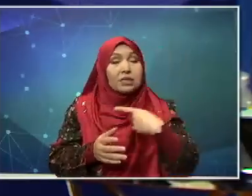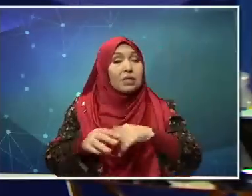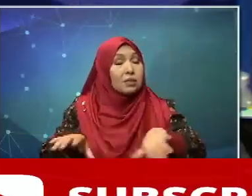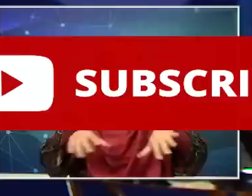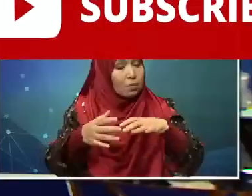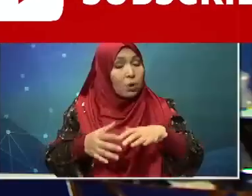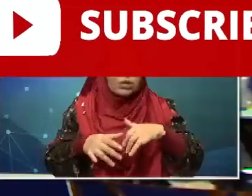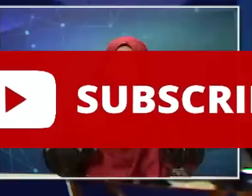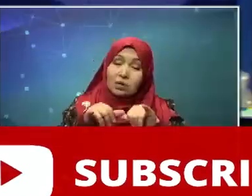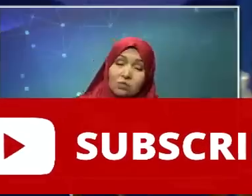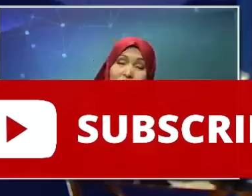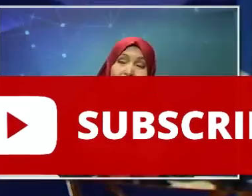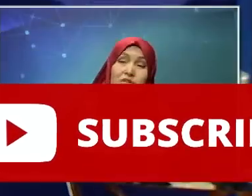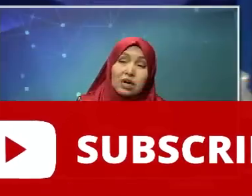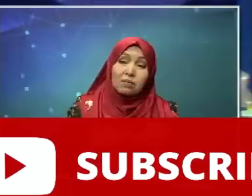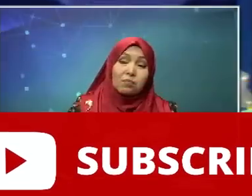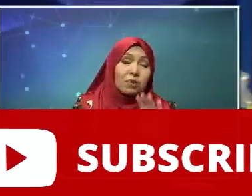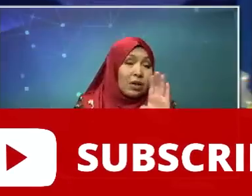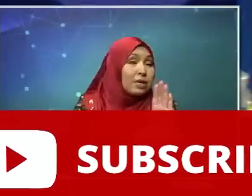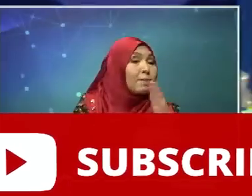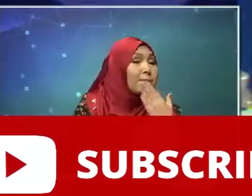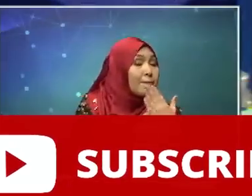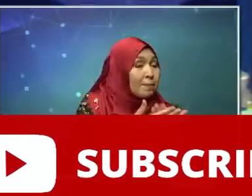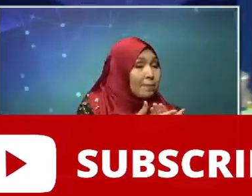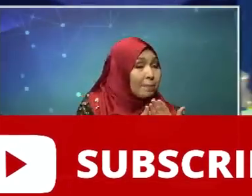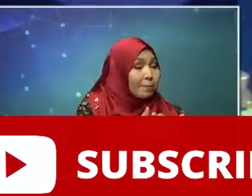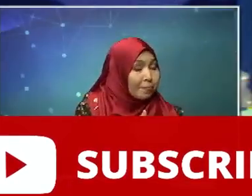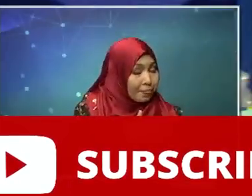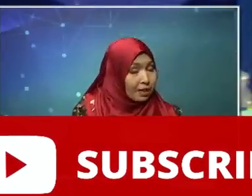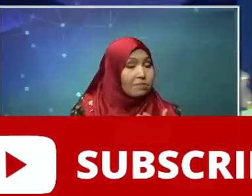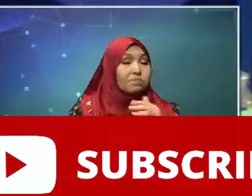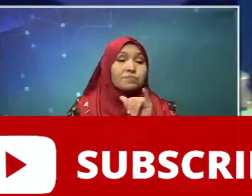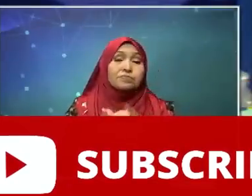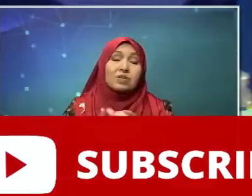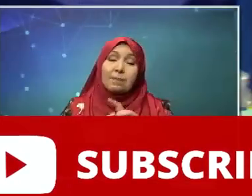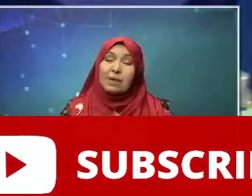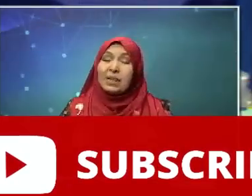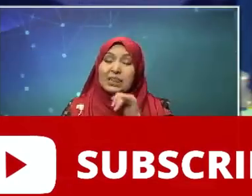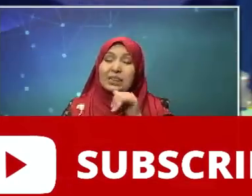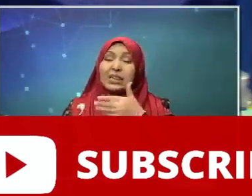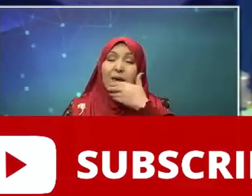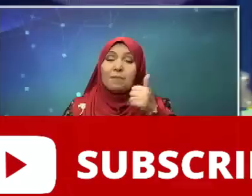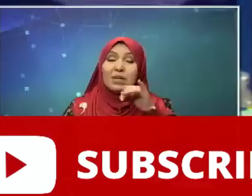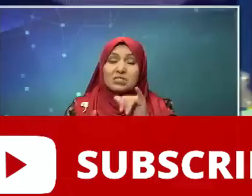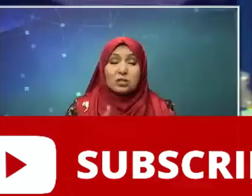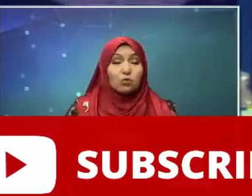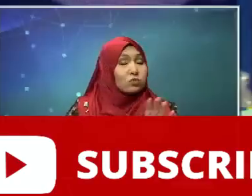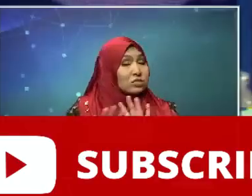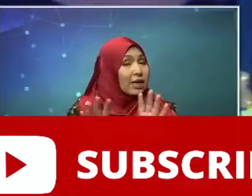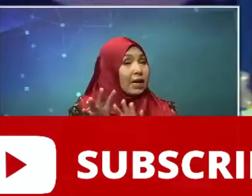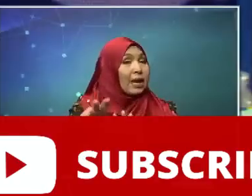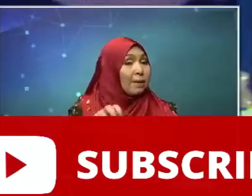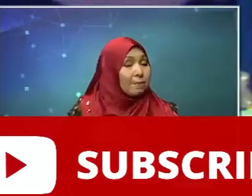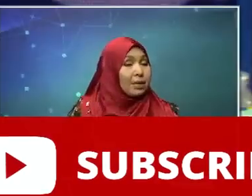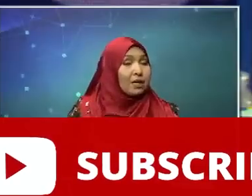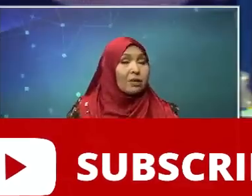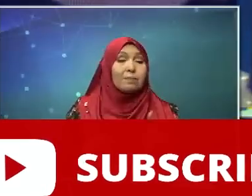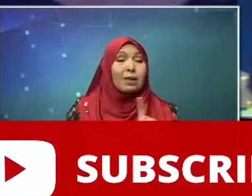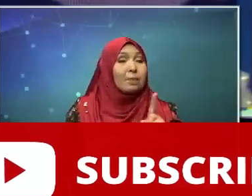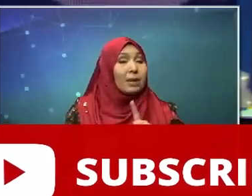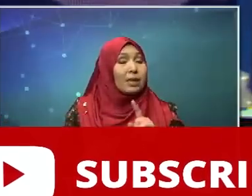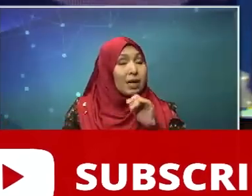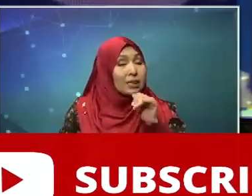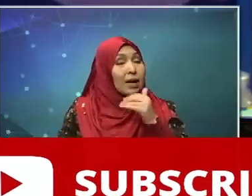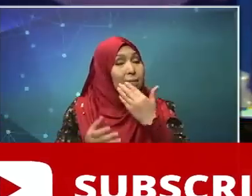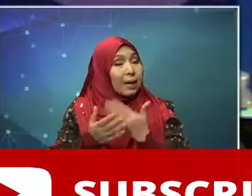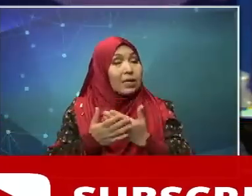ini kita teruskan dunia budaya bagus bisa sirohi melawan sekalian tetapi tak bagus itu jangan diblok budaya-budaya bagus kalau